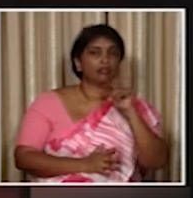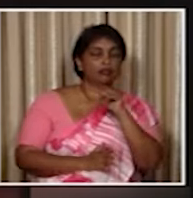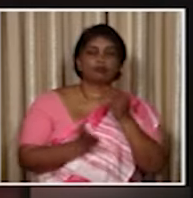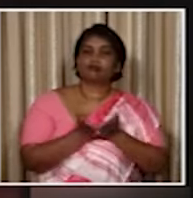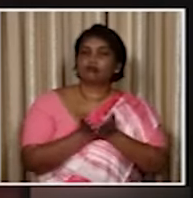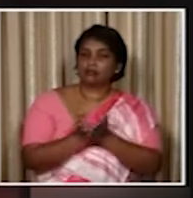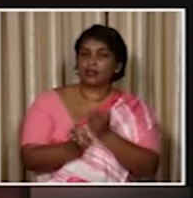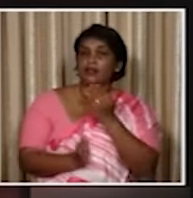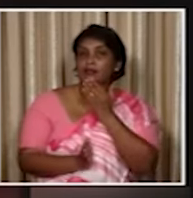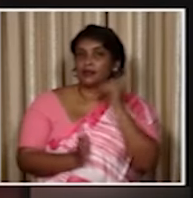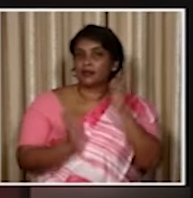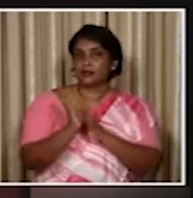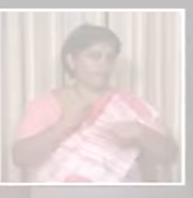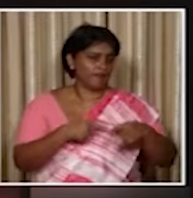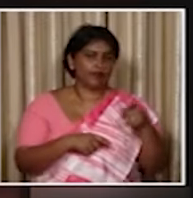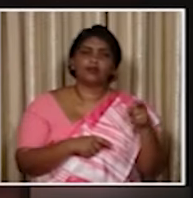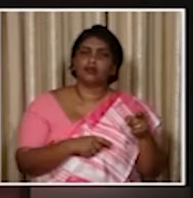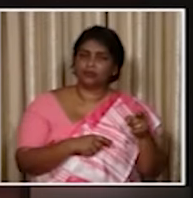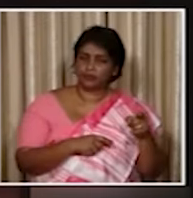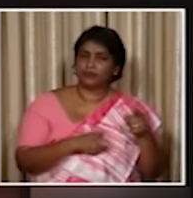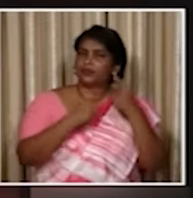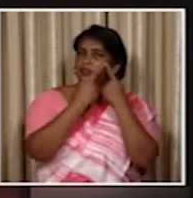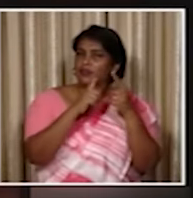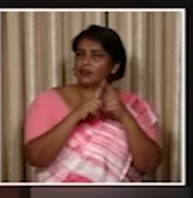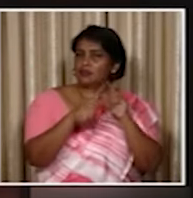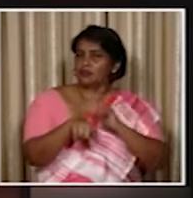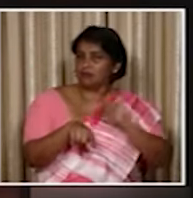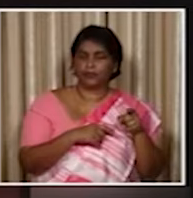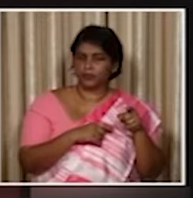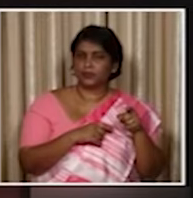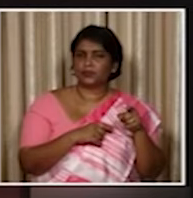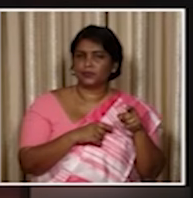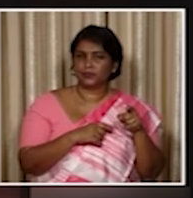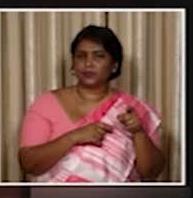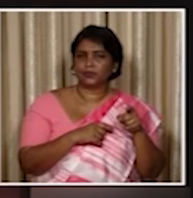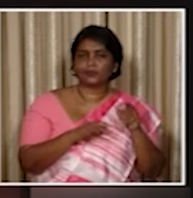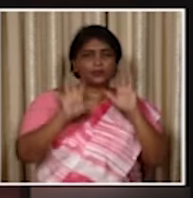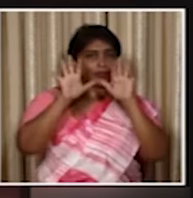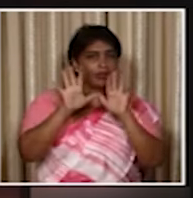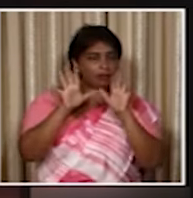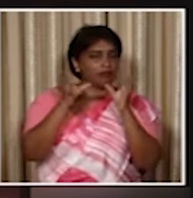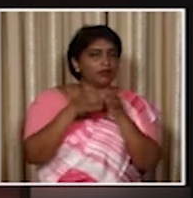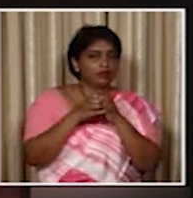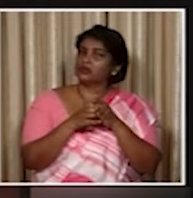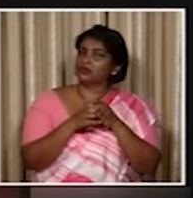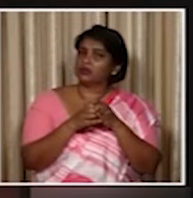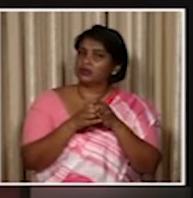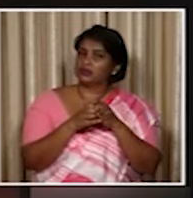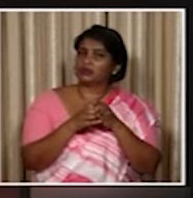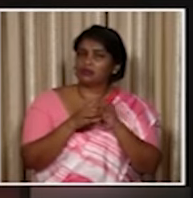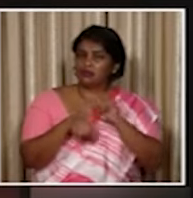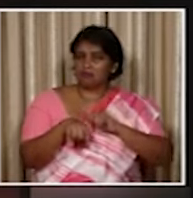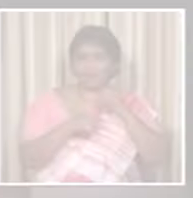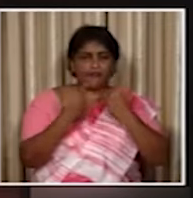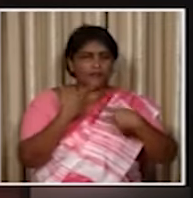එක ඇමරිකානු මාධ්‍යවලින් වාර්තා වුණා. විවිධ අන්තරාය කර ද්‍රව්‍ය සහ නවන කාණ්ඩයේ හෙවත් ක්ලාස් 9 අන්තරාය